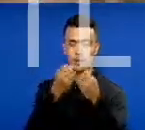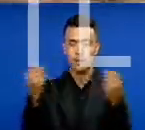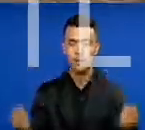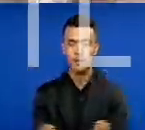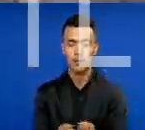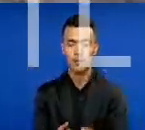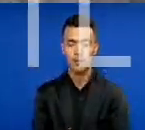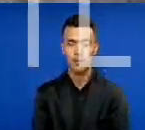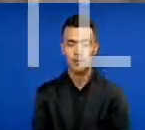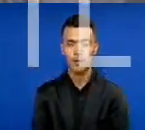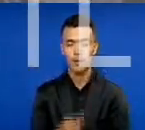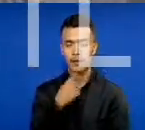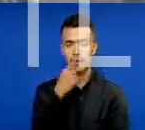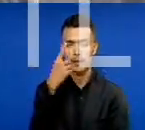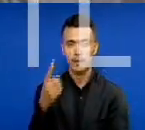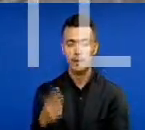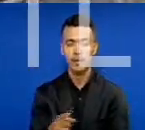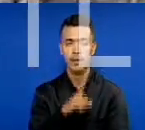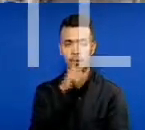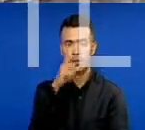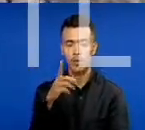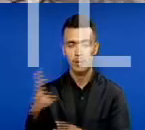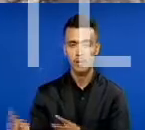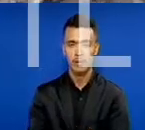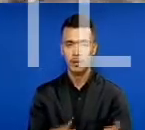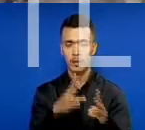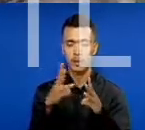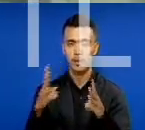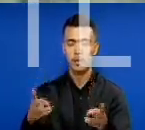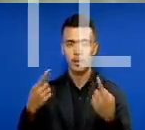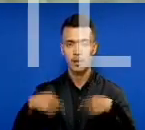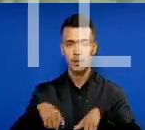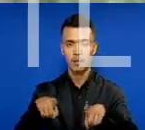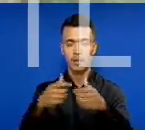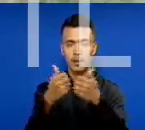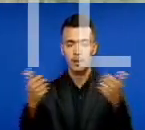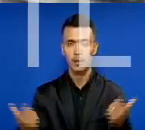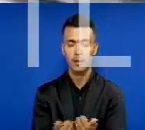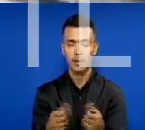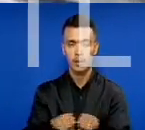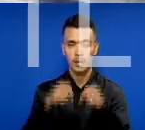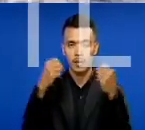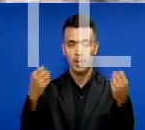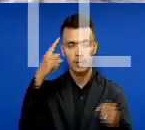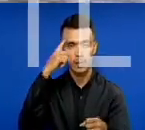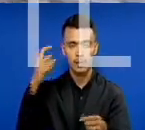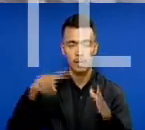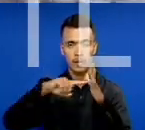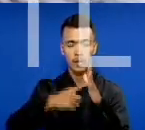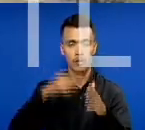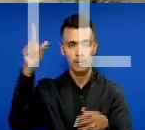afaloikai Cesário Nascimento Pires Hateten. Los duni estrada husi maidala to Watulari antigo kondisão at, tambah husi